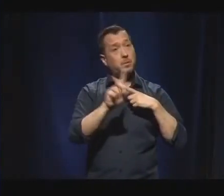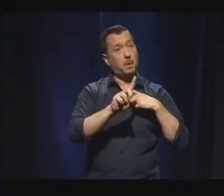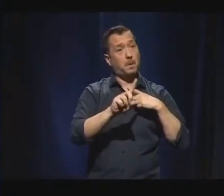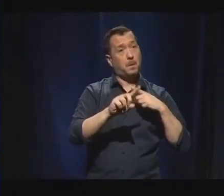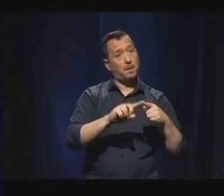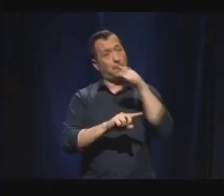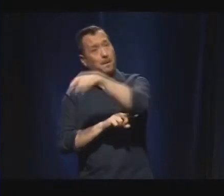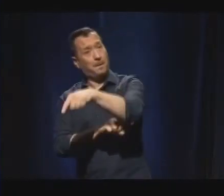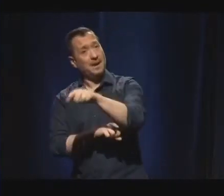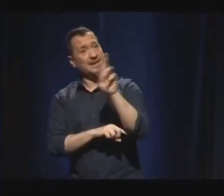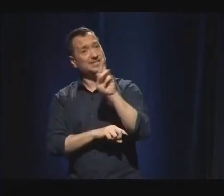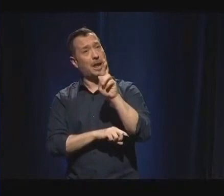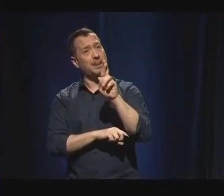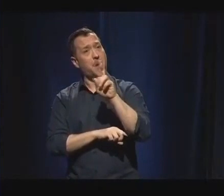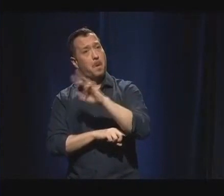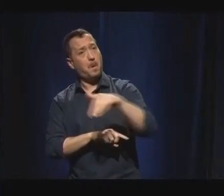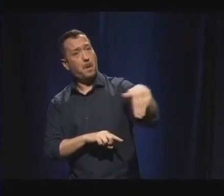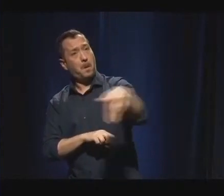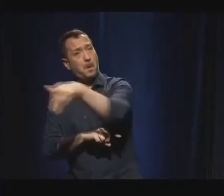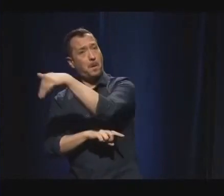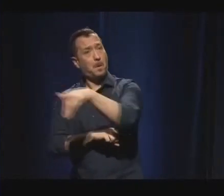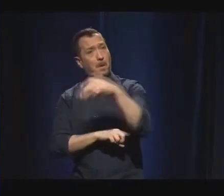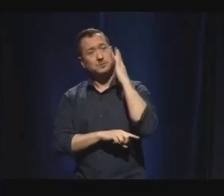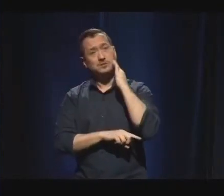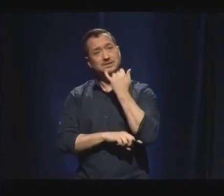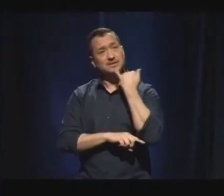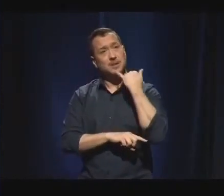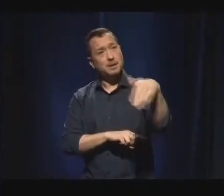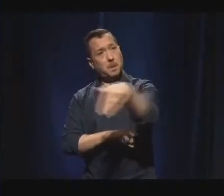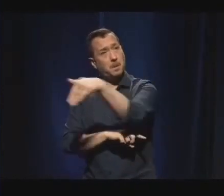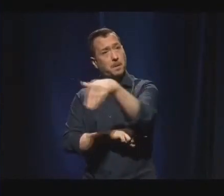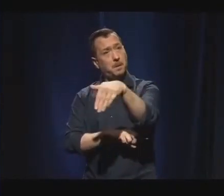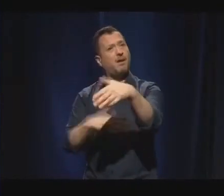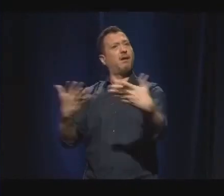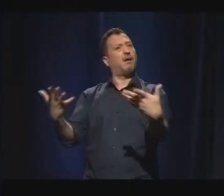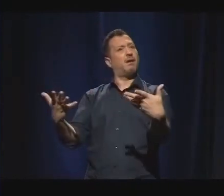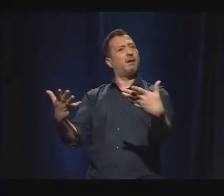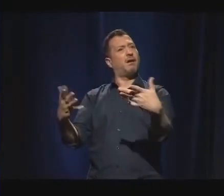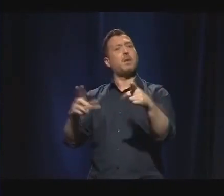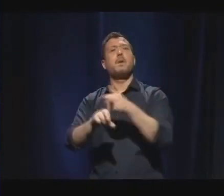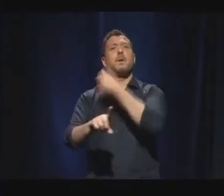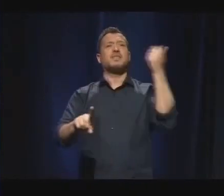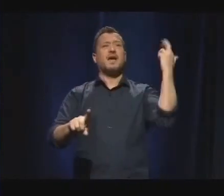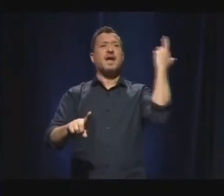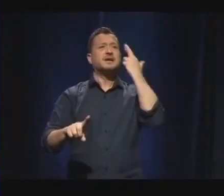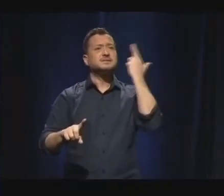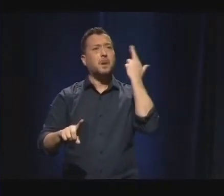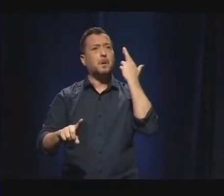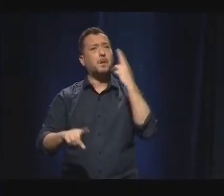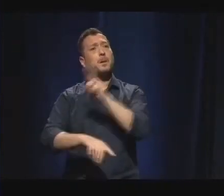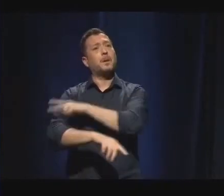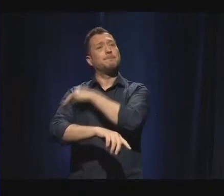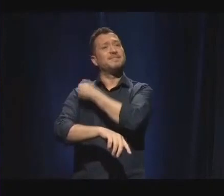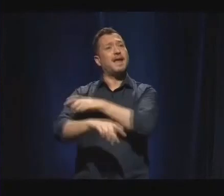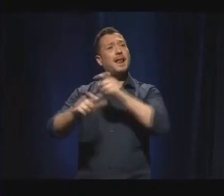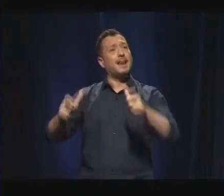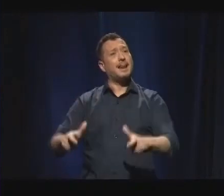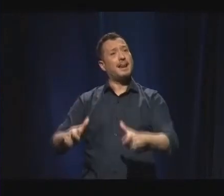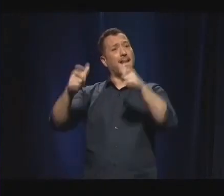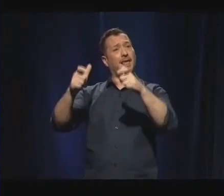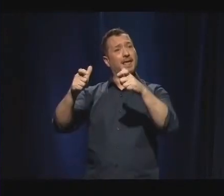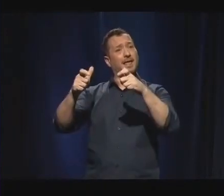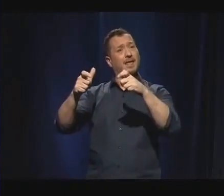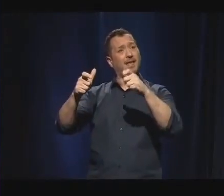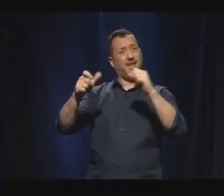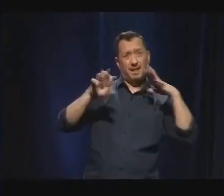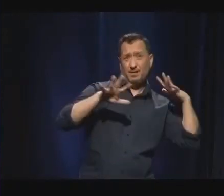c'est pour ça là, que... Puis en plus, il y a une autre raison, c'est que les hôpitaux de ces régions-là desservent l'ensemble des régions.